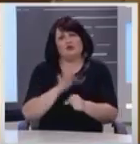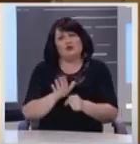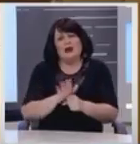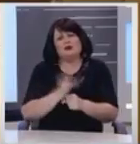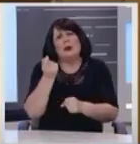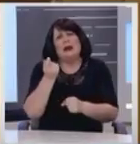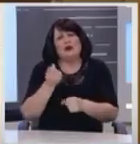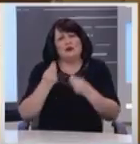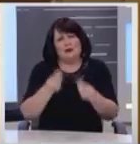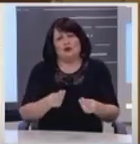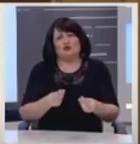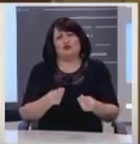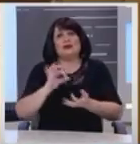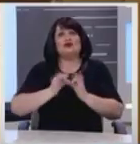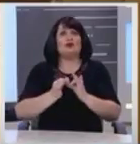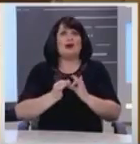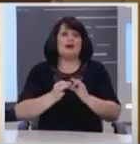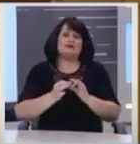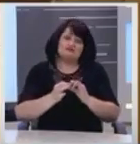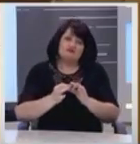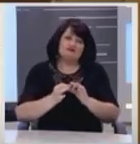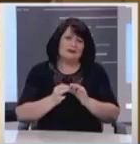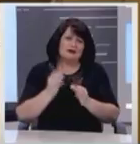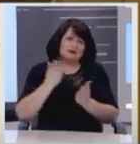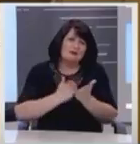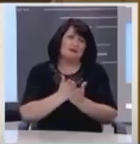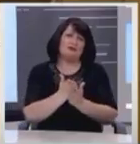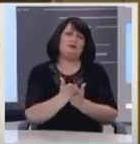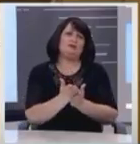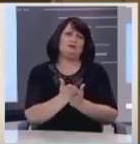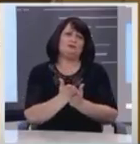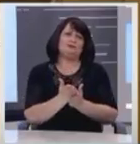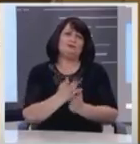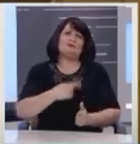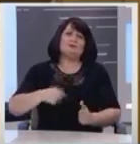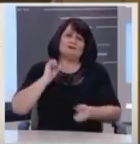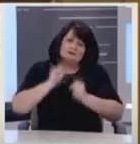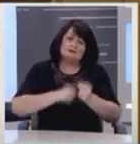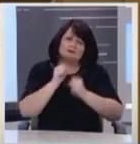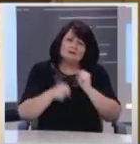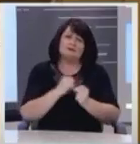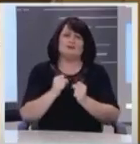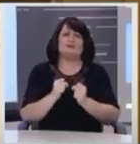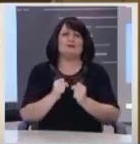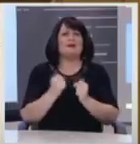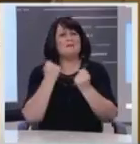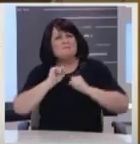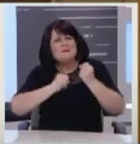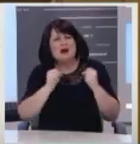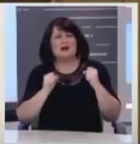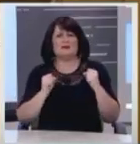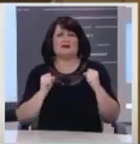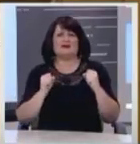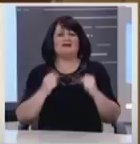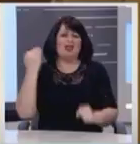μια ιστορική δικαίωση προς όλους όσους αγωνίστηκαν, αντιστάθηκαν